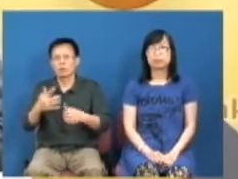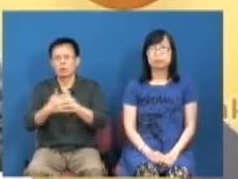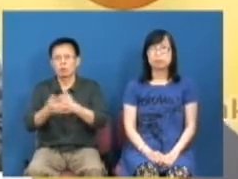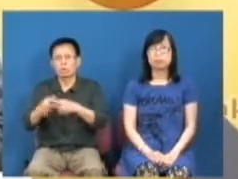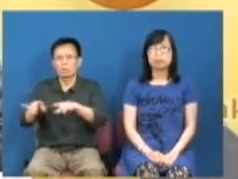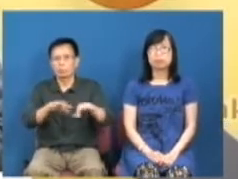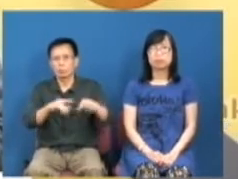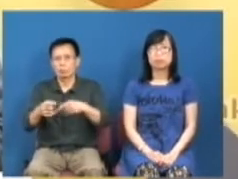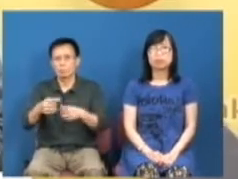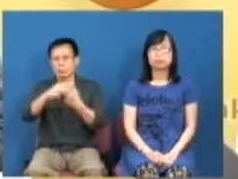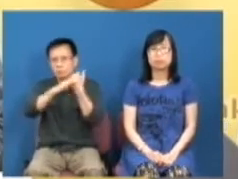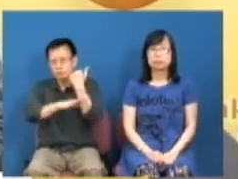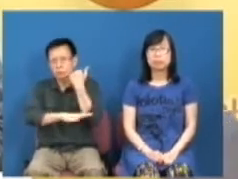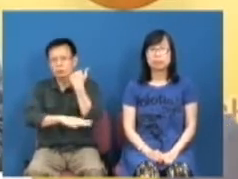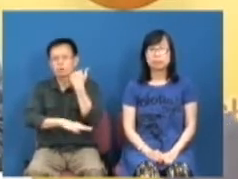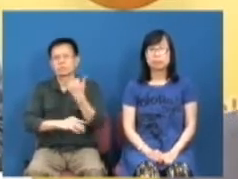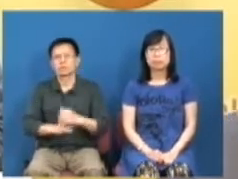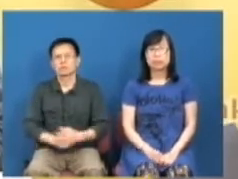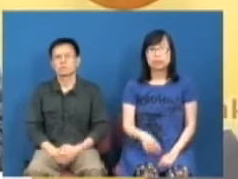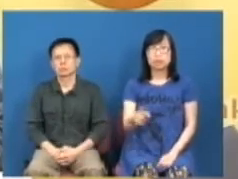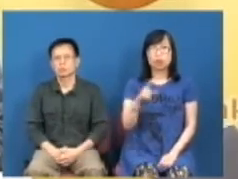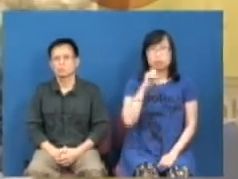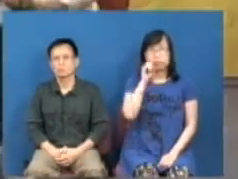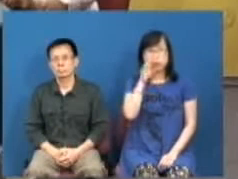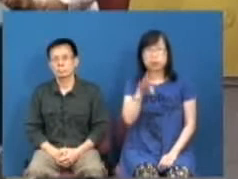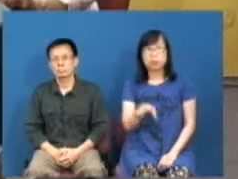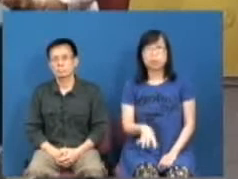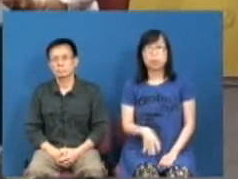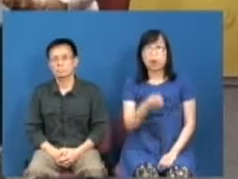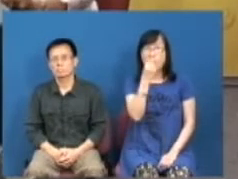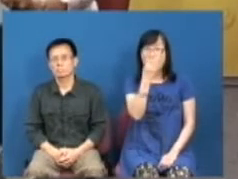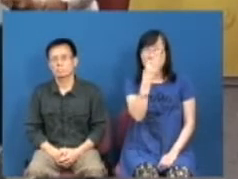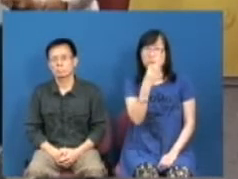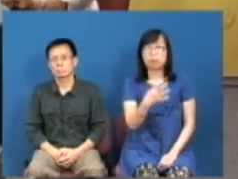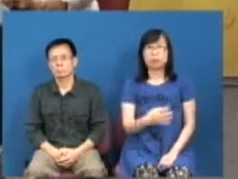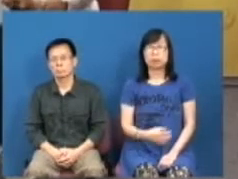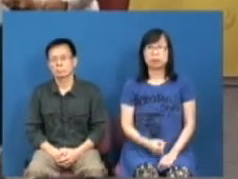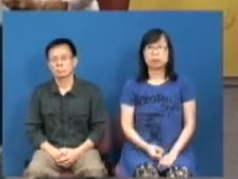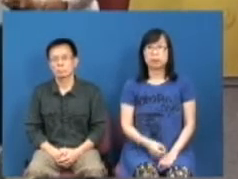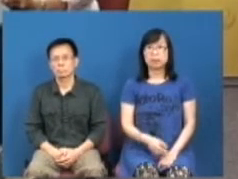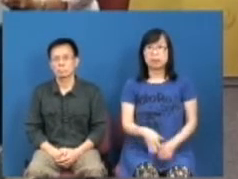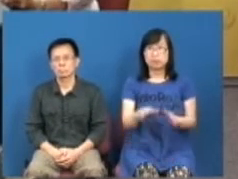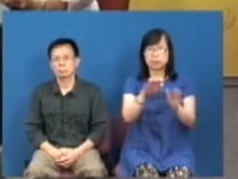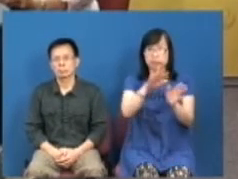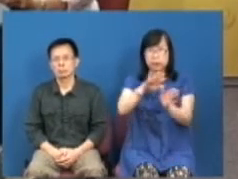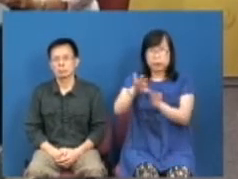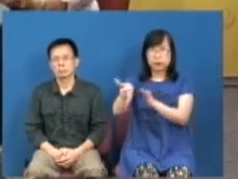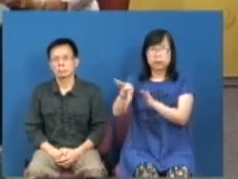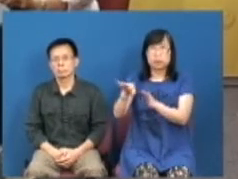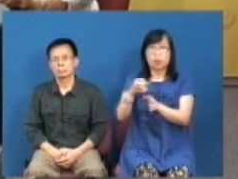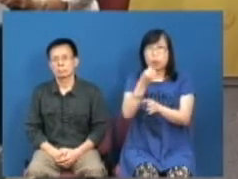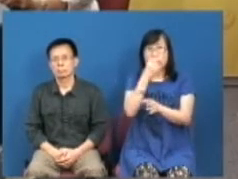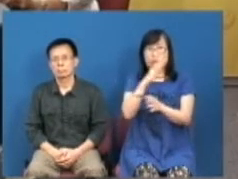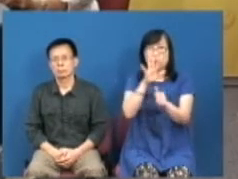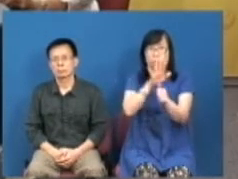面嘅一啲。條例咁樣嘅， 至於我就想話俾你聽，其實咧，我哋香港就你除咗維港嗰個